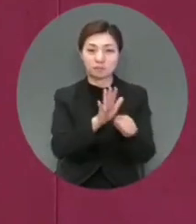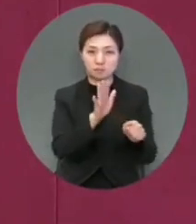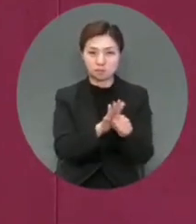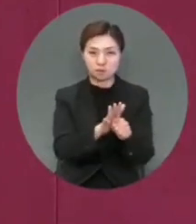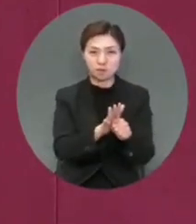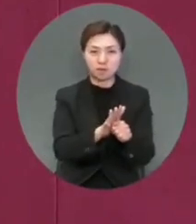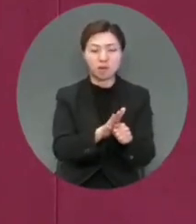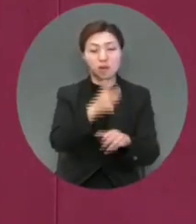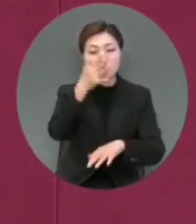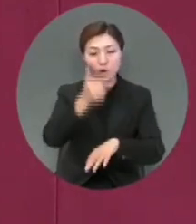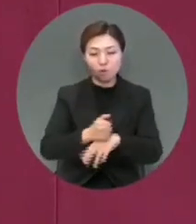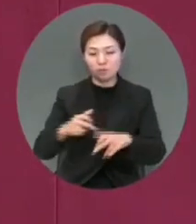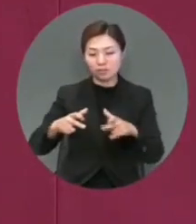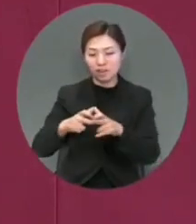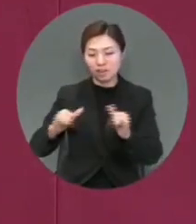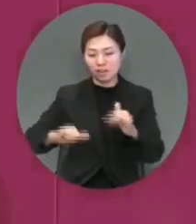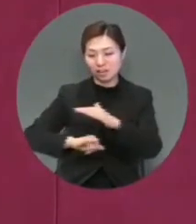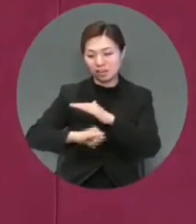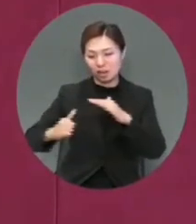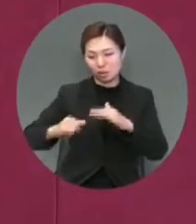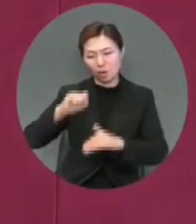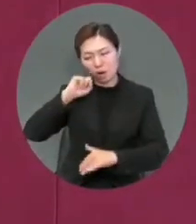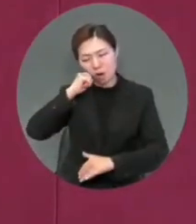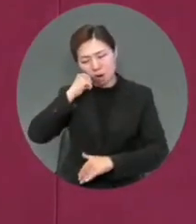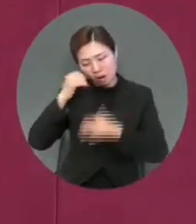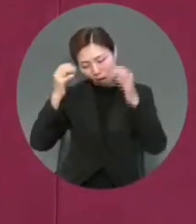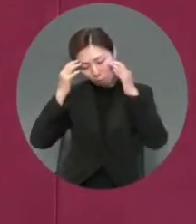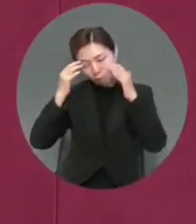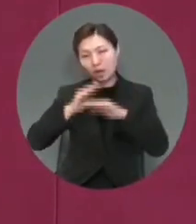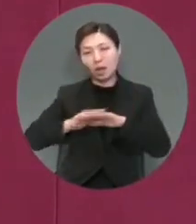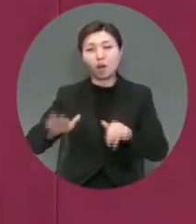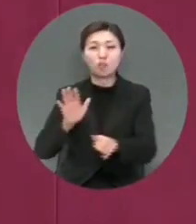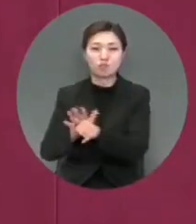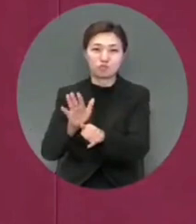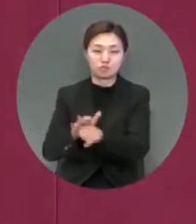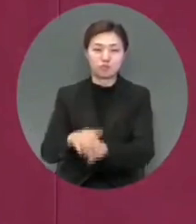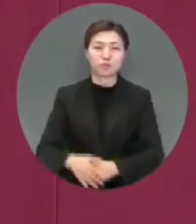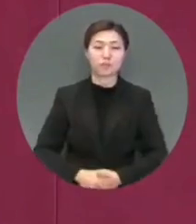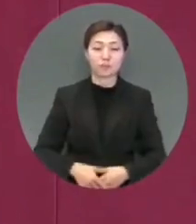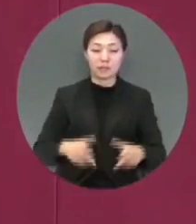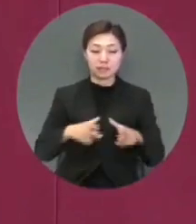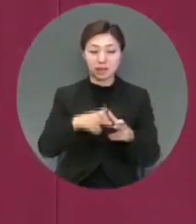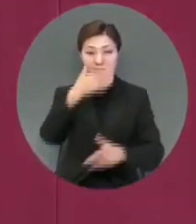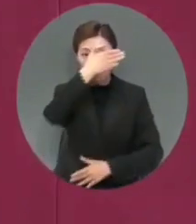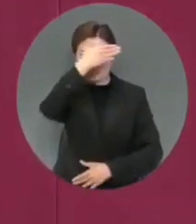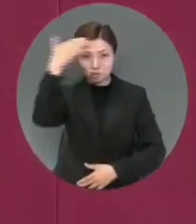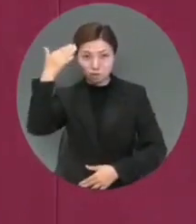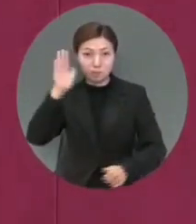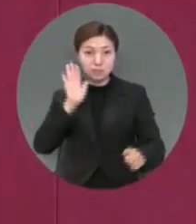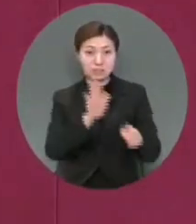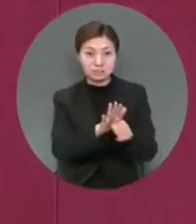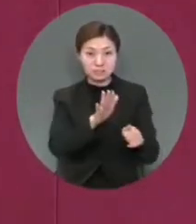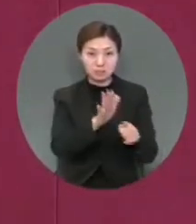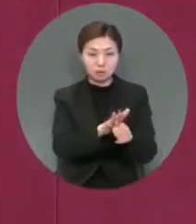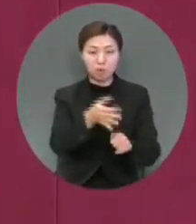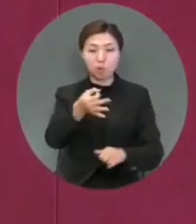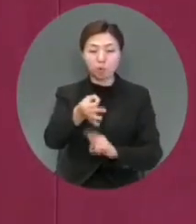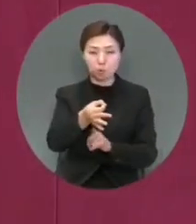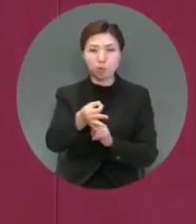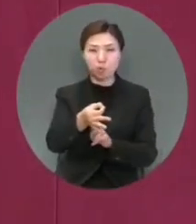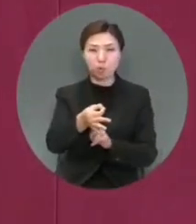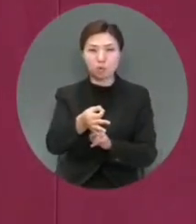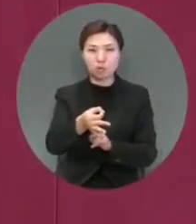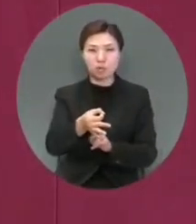덜어드리겠습니다. 자립준비 청년에게 지급하는 수당은 매월 10만 원씩